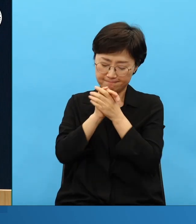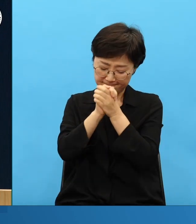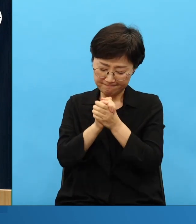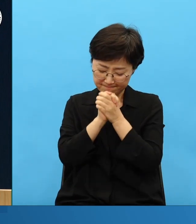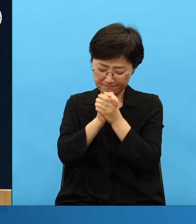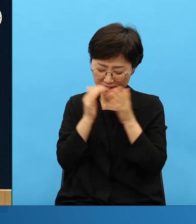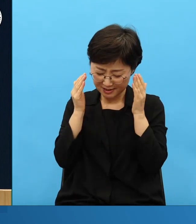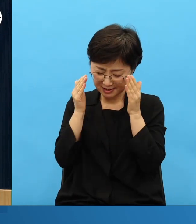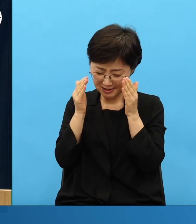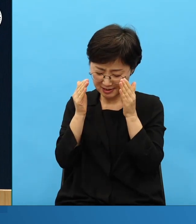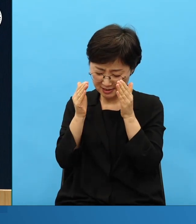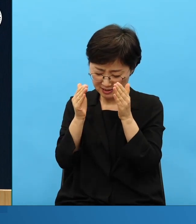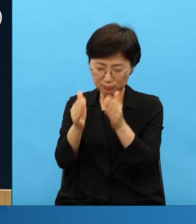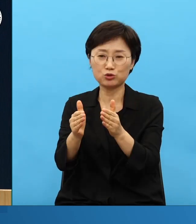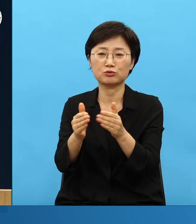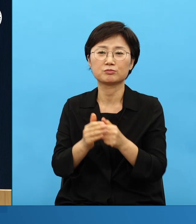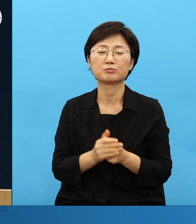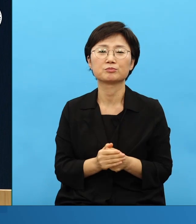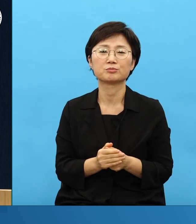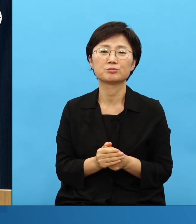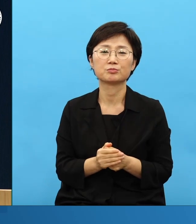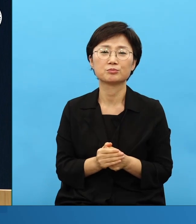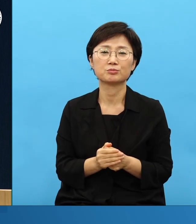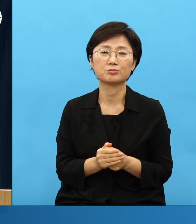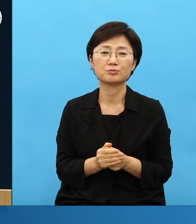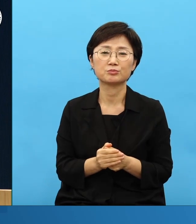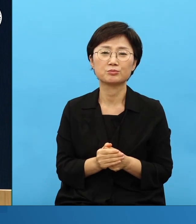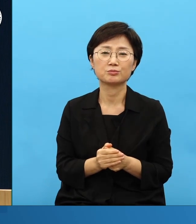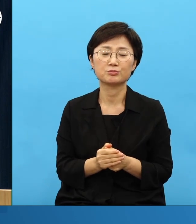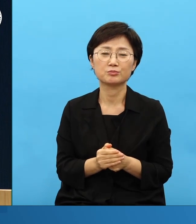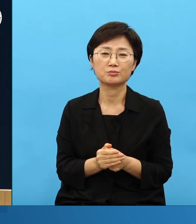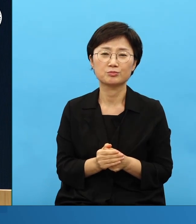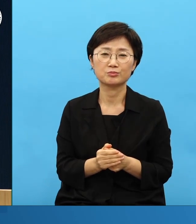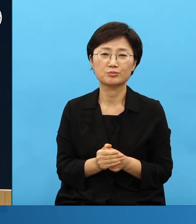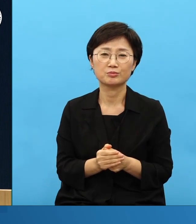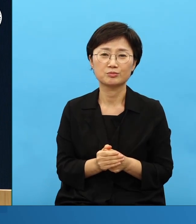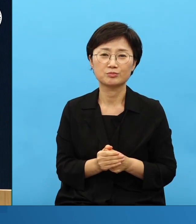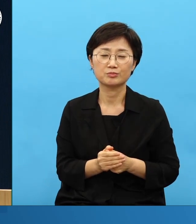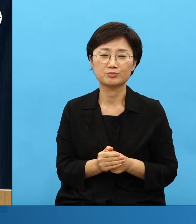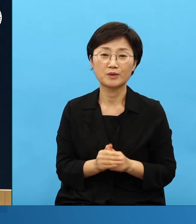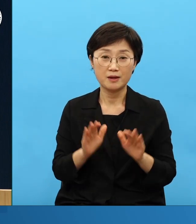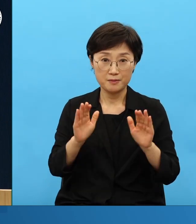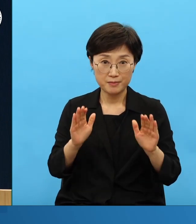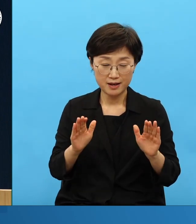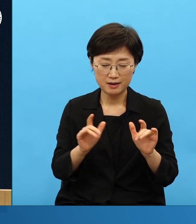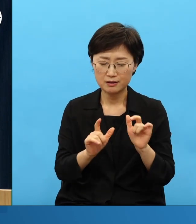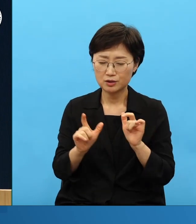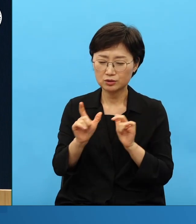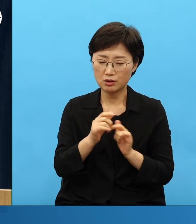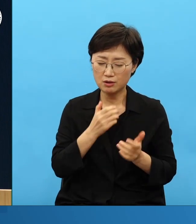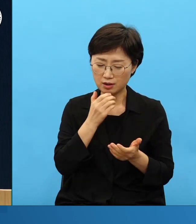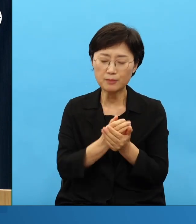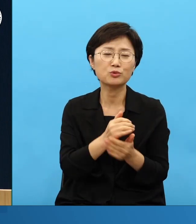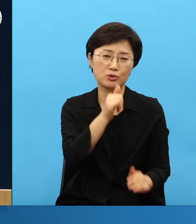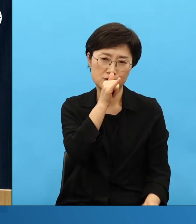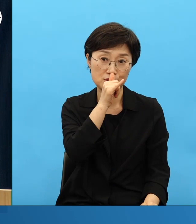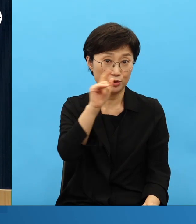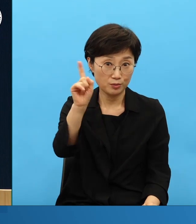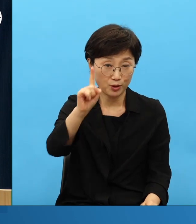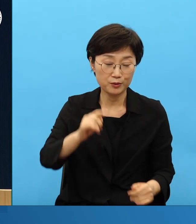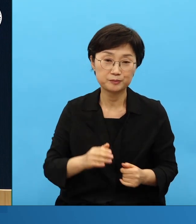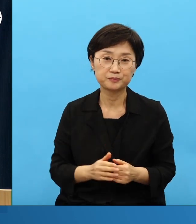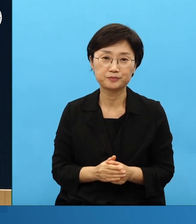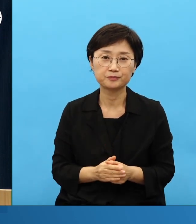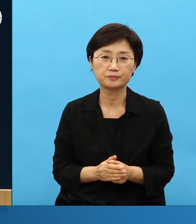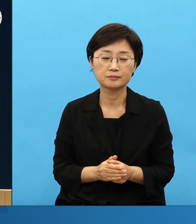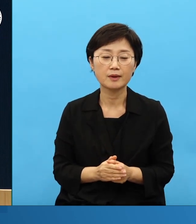So how amazing is this? 더 놀라운 거는요. What's even more amazing 모든